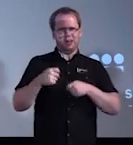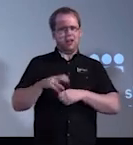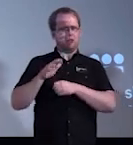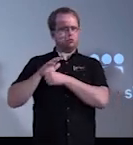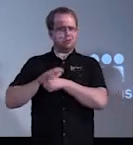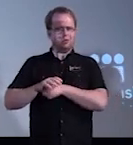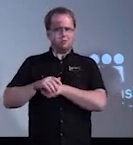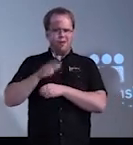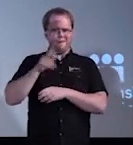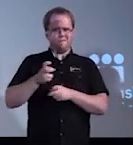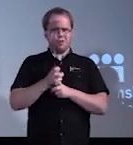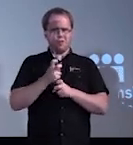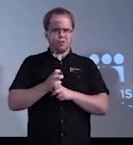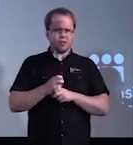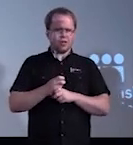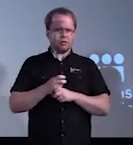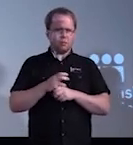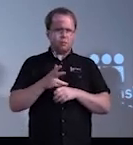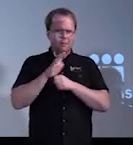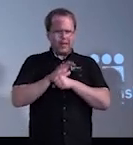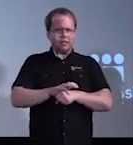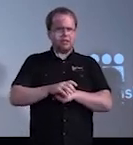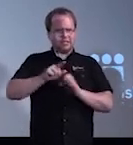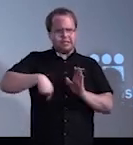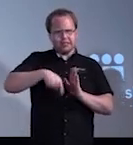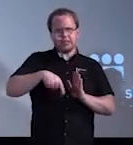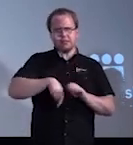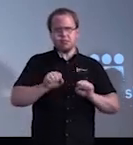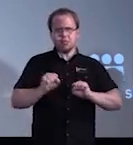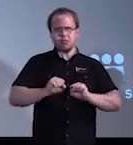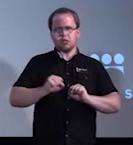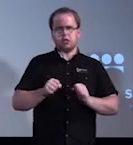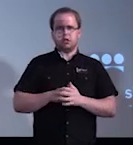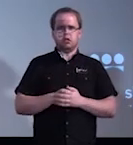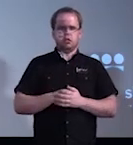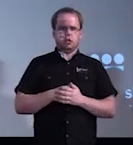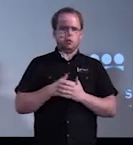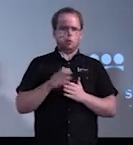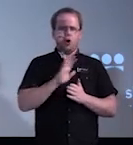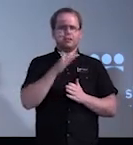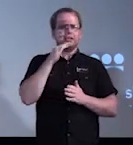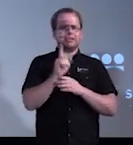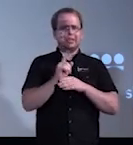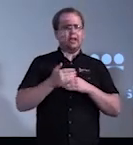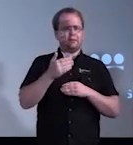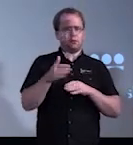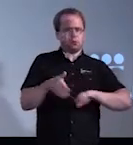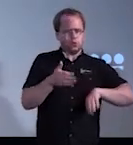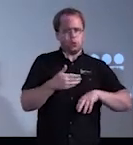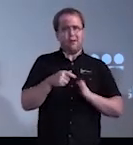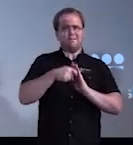har hetsat fram en utveckling, där man inte har gett tillräcklig tid för postproduktion, där filmens